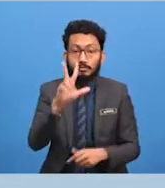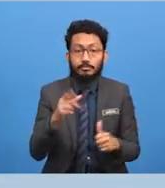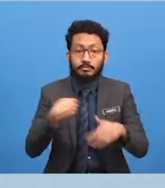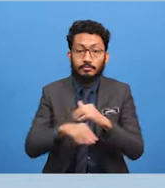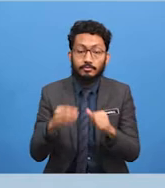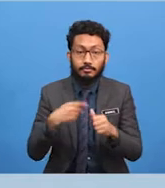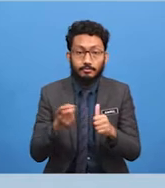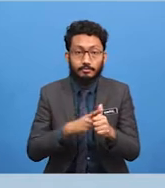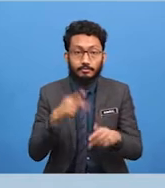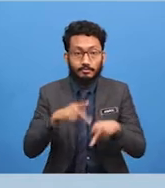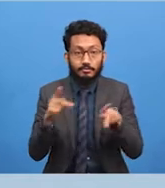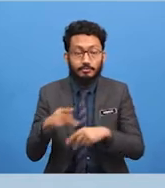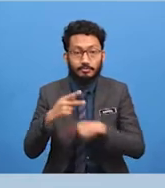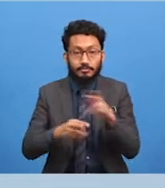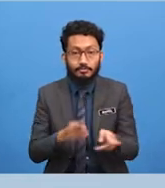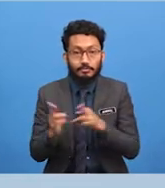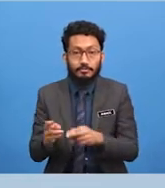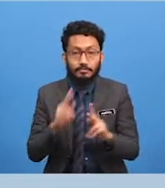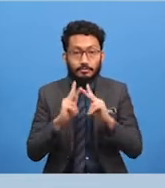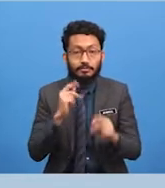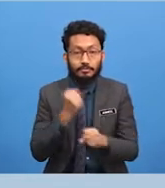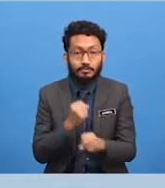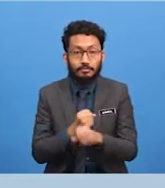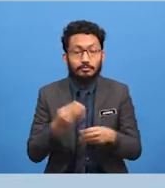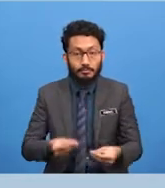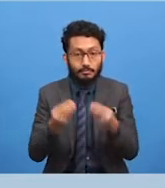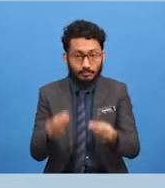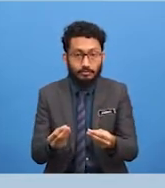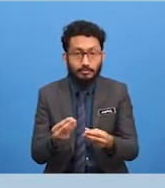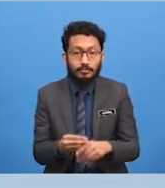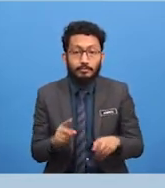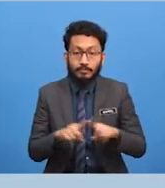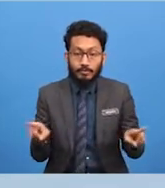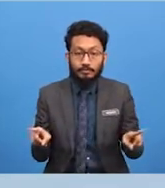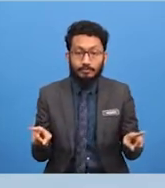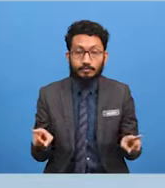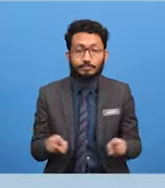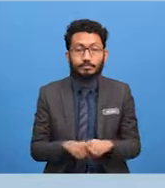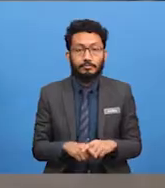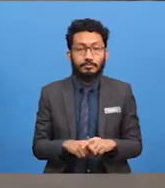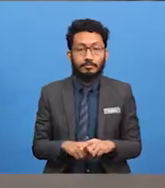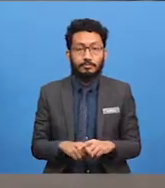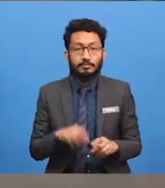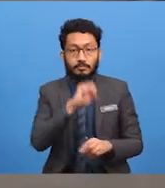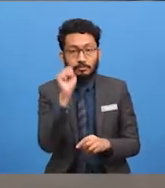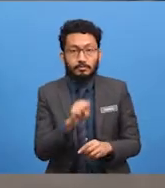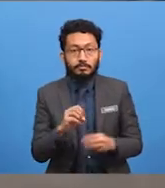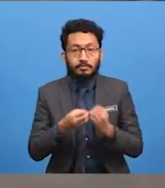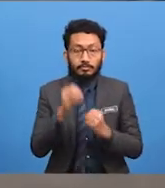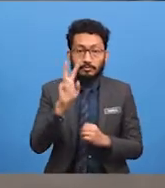perancangan. Kata tugas yang diberi iaitu huraikan. Bagi soalan yang